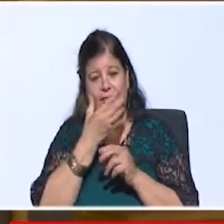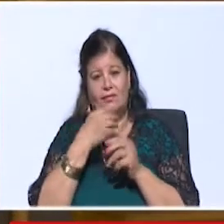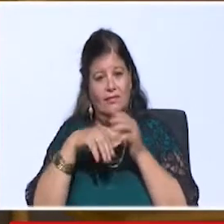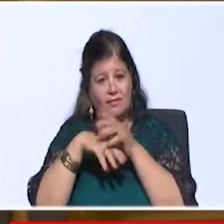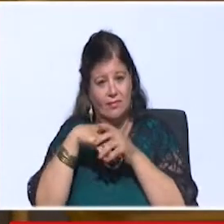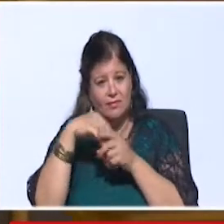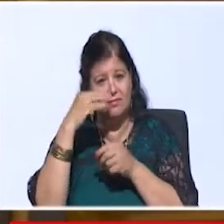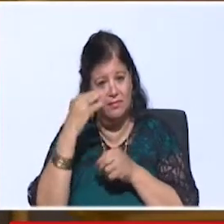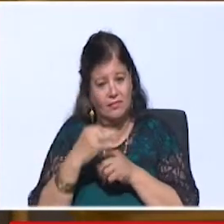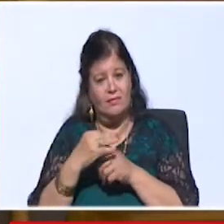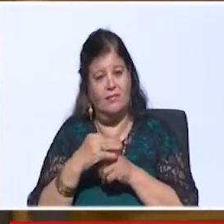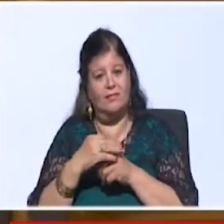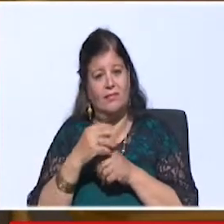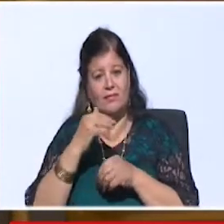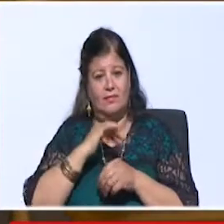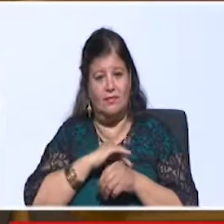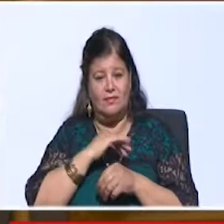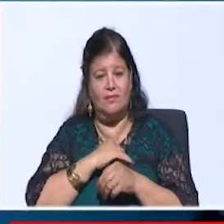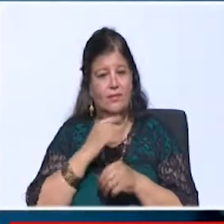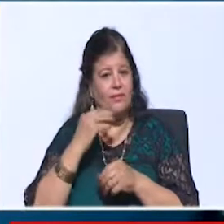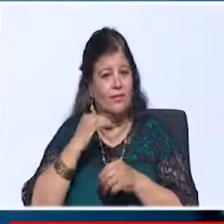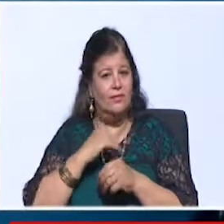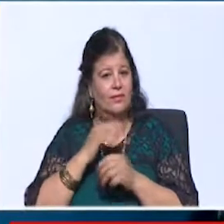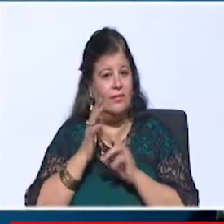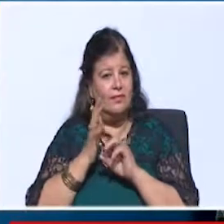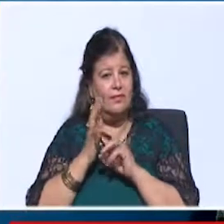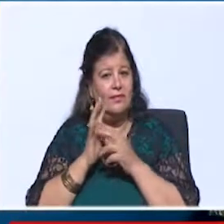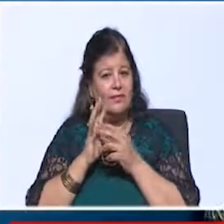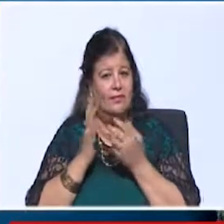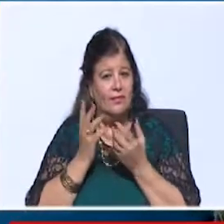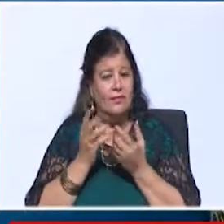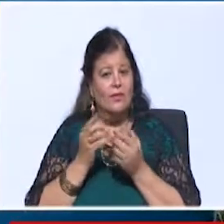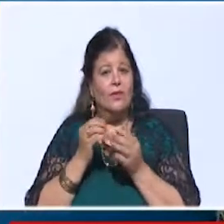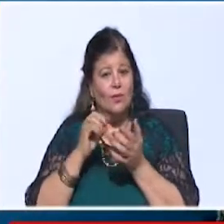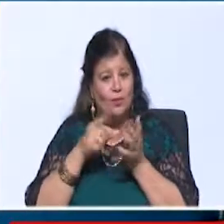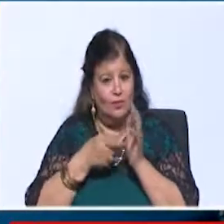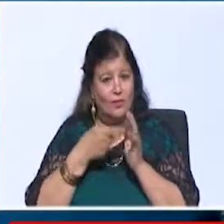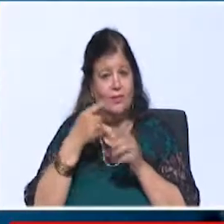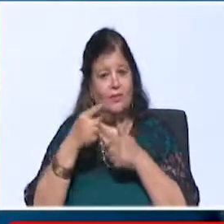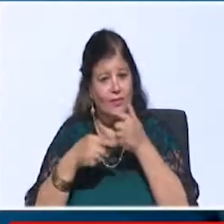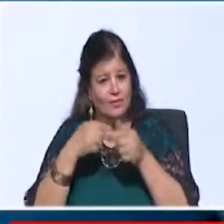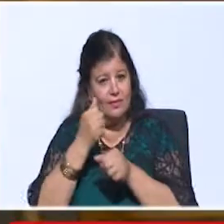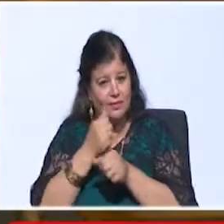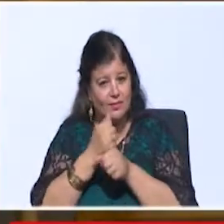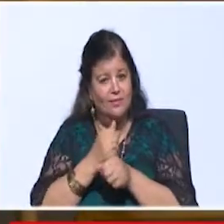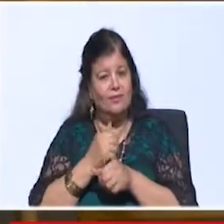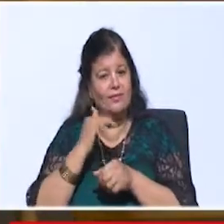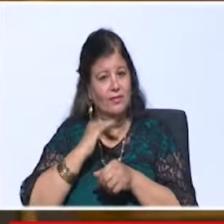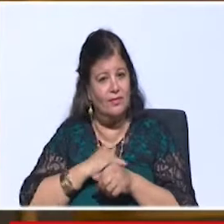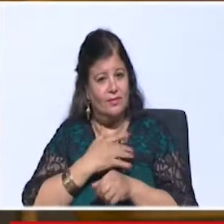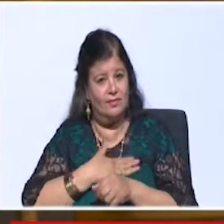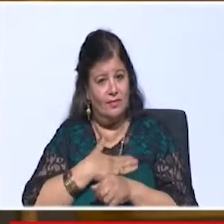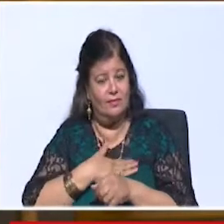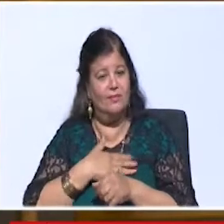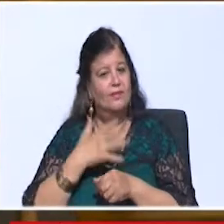جميل، معلم جواك ده لسه؟ وانا كل مره بحس ان انا عايز اتعلم ابقى احسن بعد